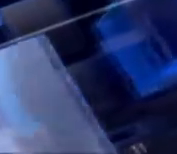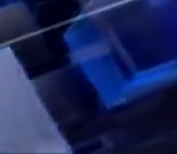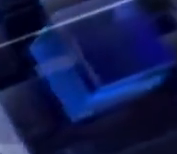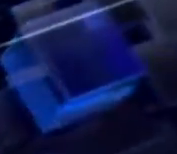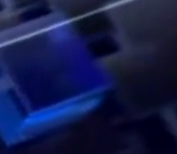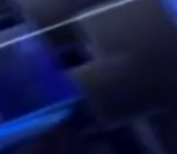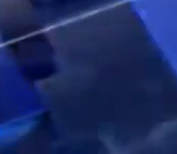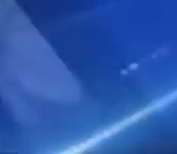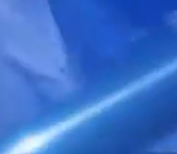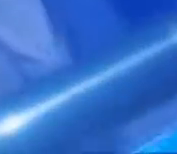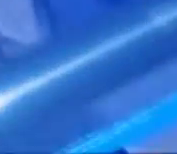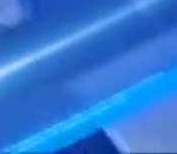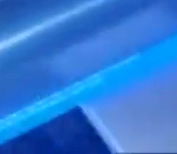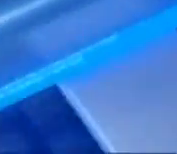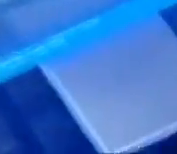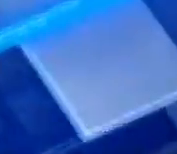Kau